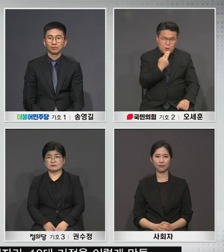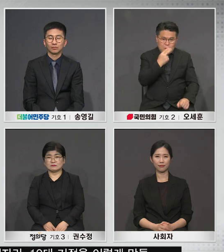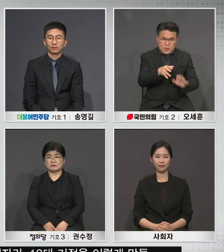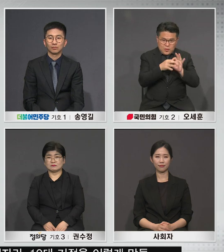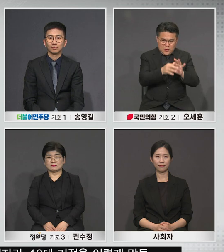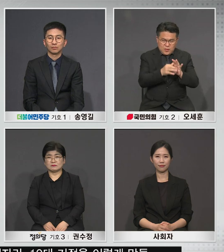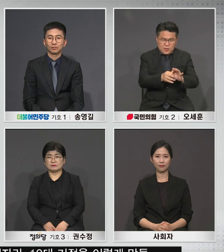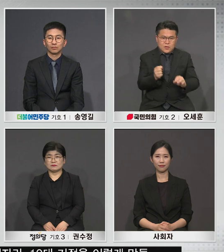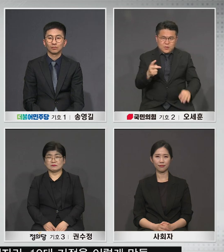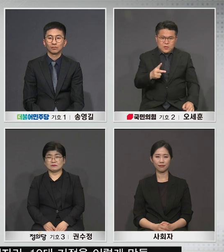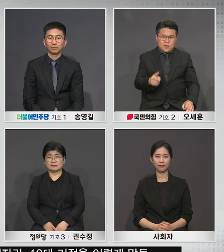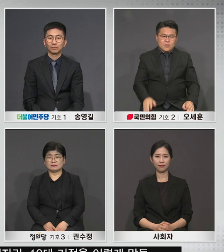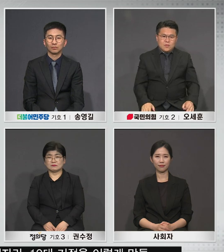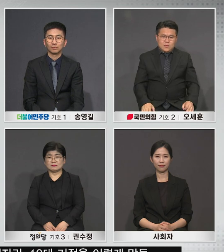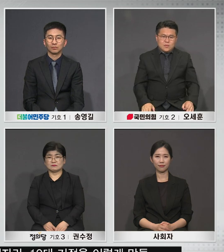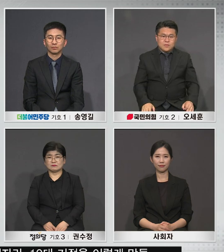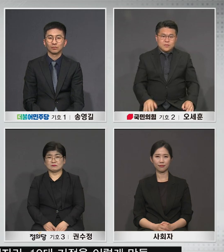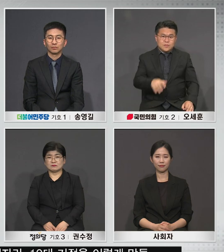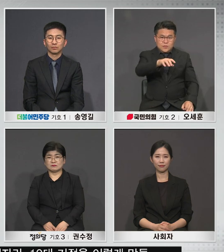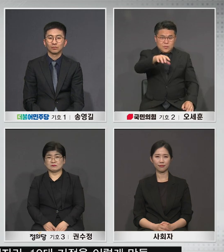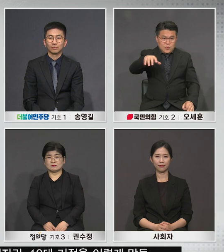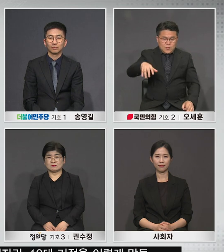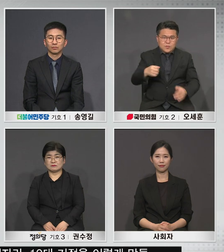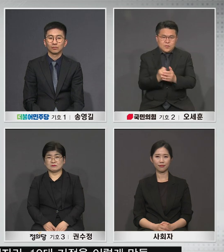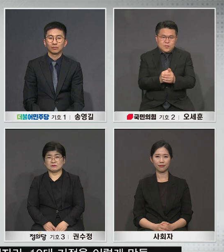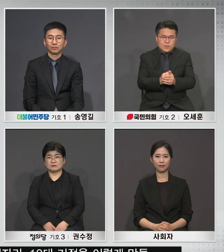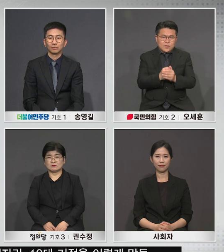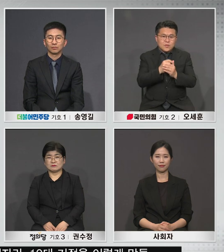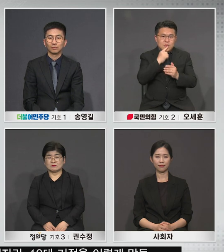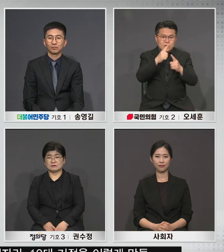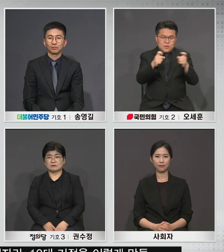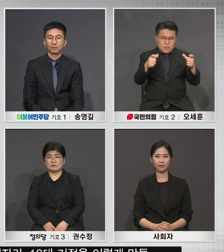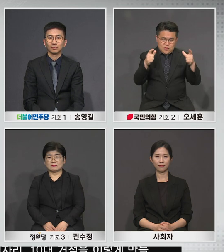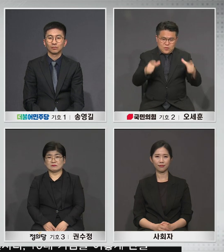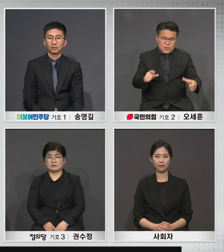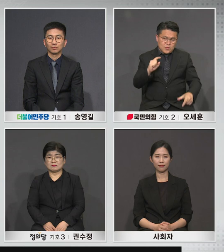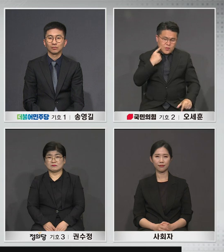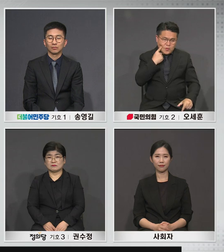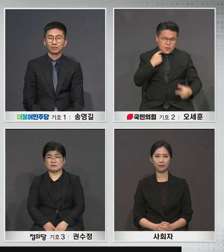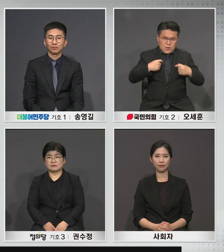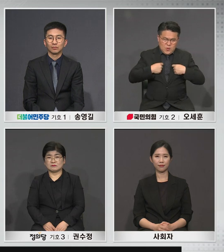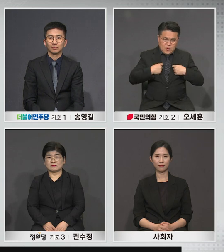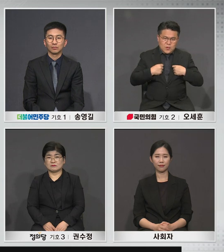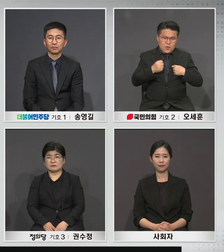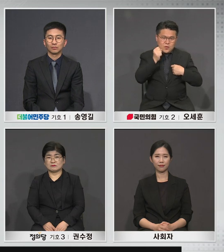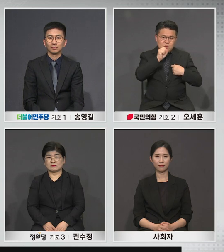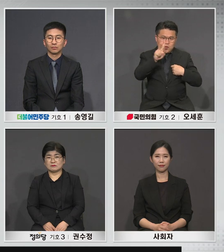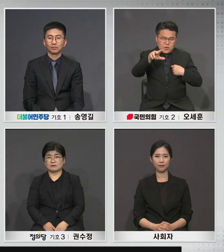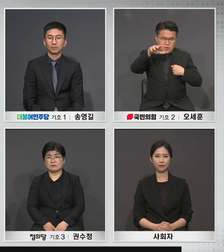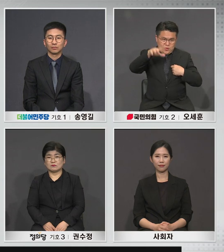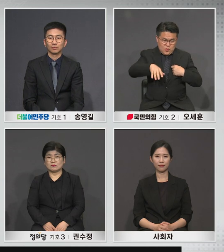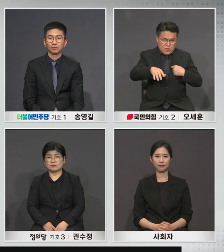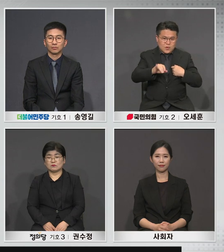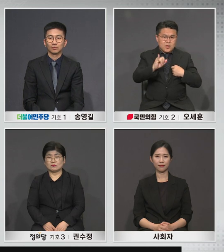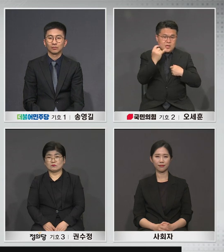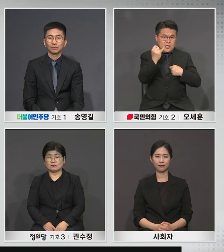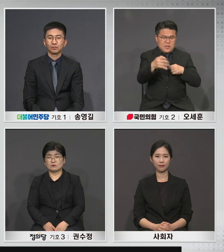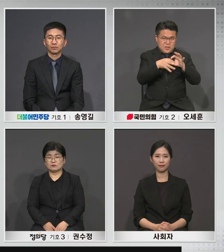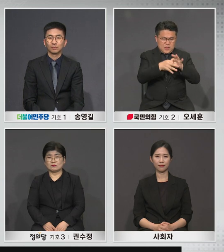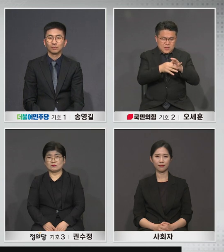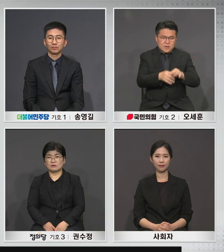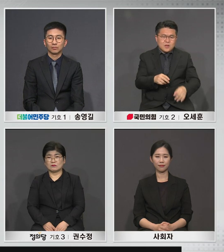홍릉 창계 상계 지역입니다. 동대문의 뷰티 패션, 용산의 IT융복합, 여의도의